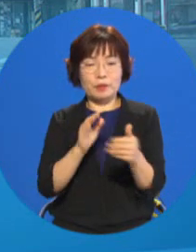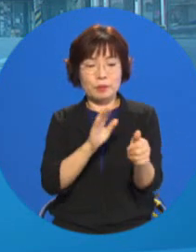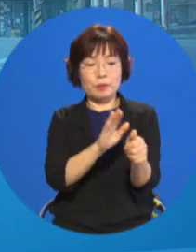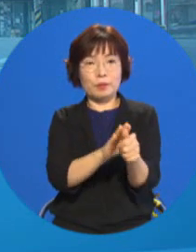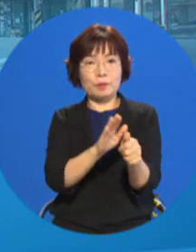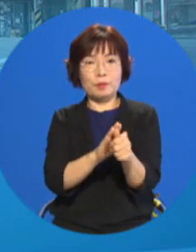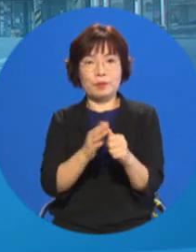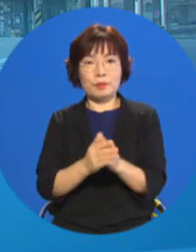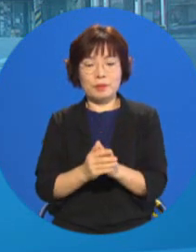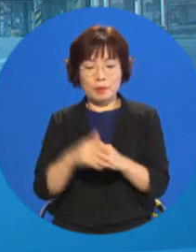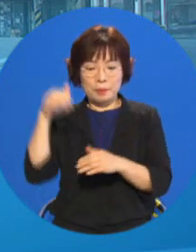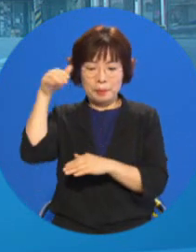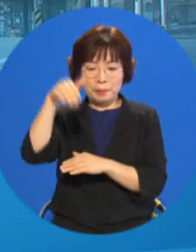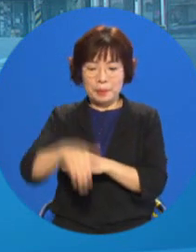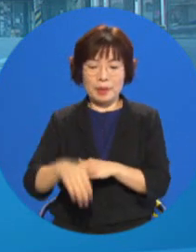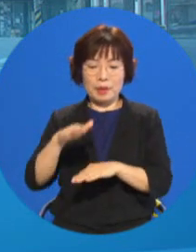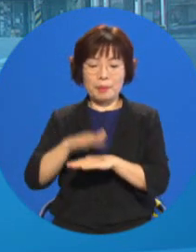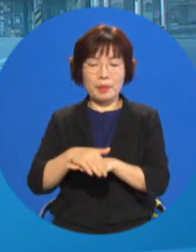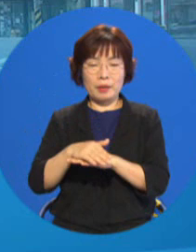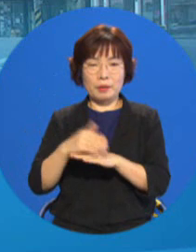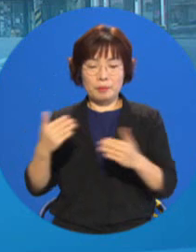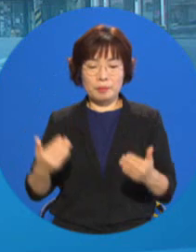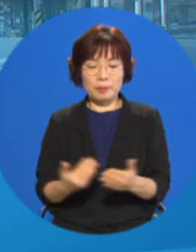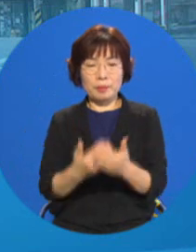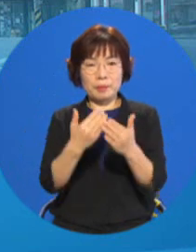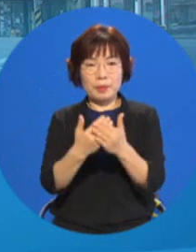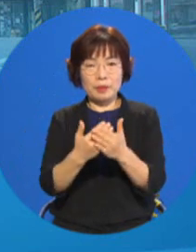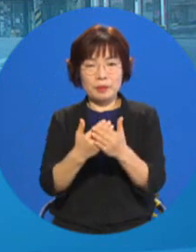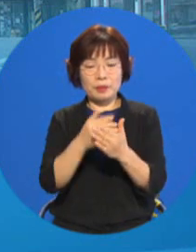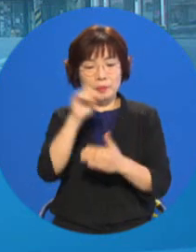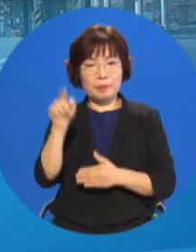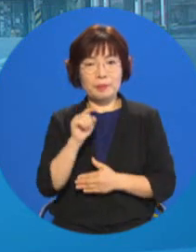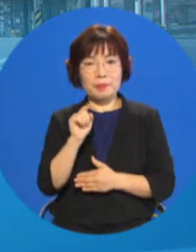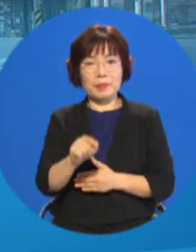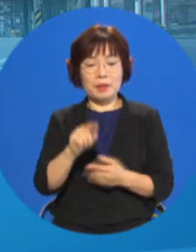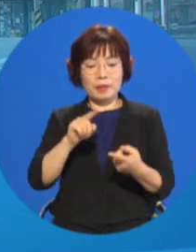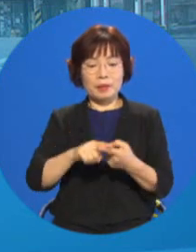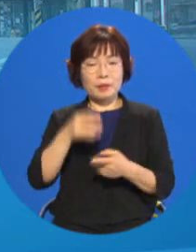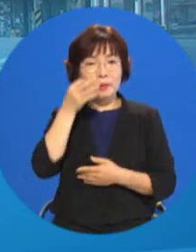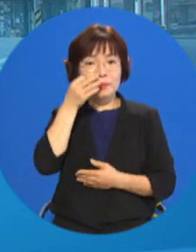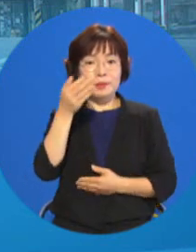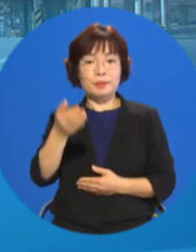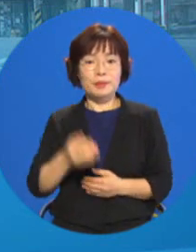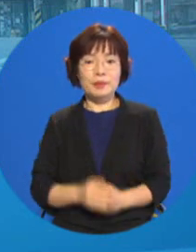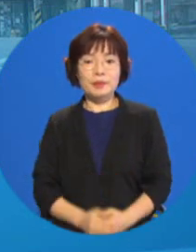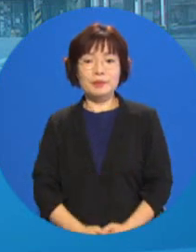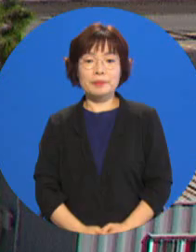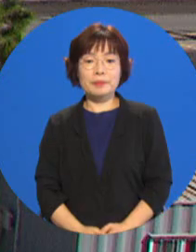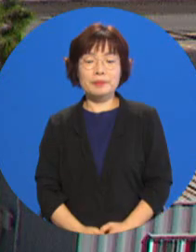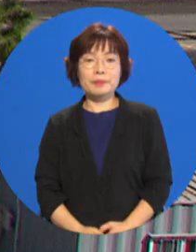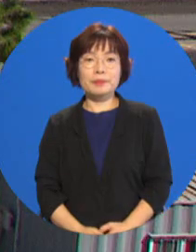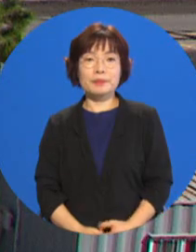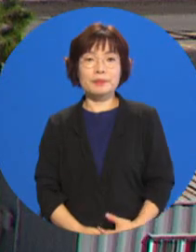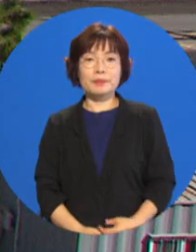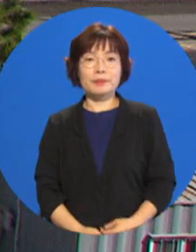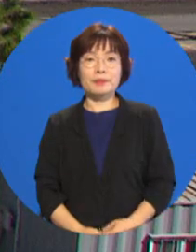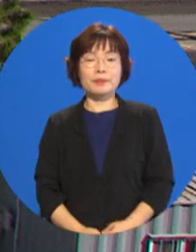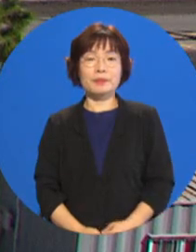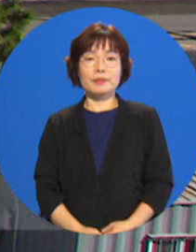도모하면서 침체됐던 농촌 마을의 활력을 불어넣을 수 있을까요? 김종수 기자가 취재했습니다.